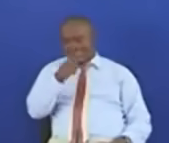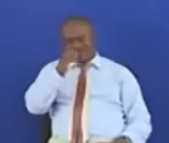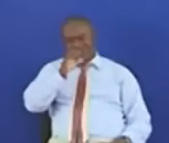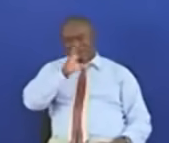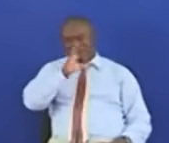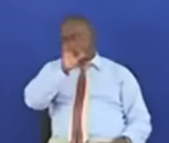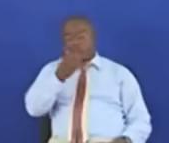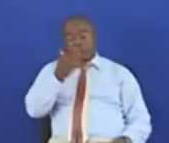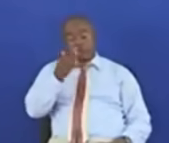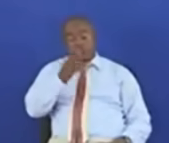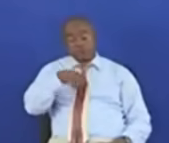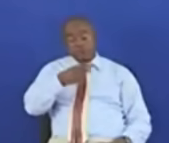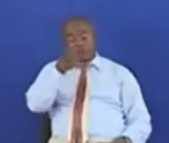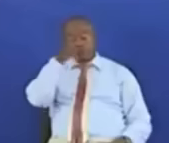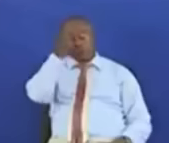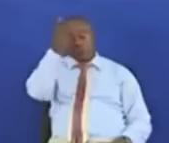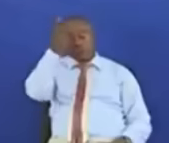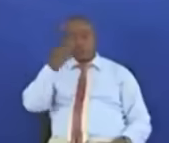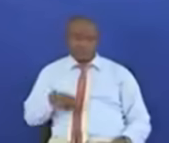leo